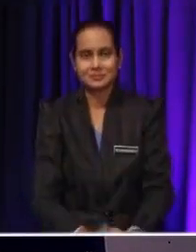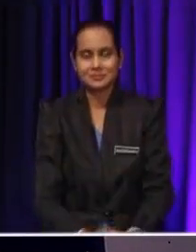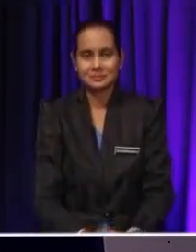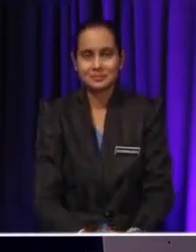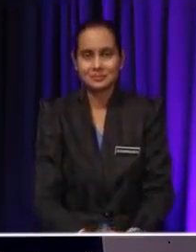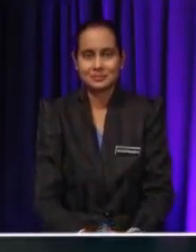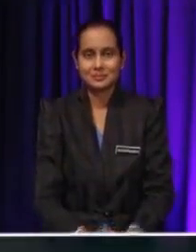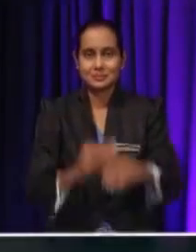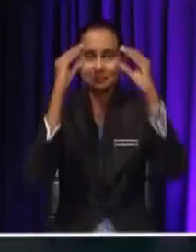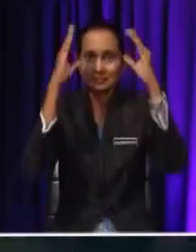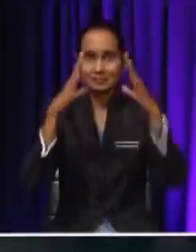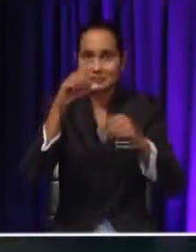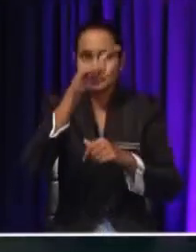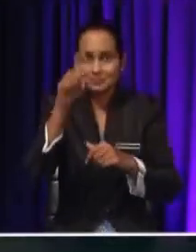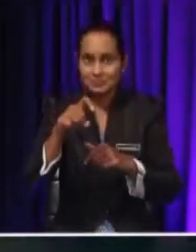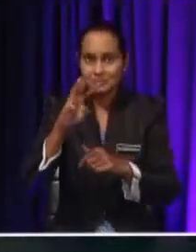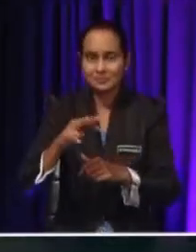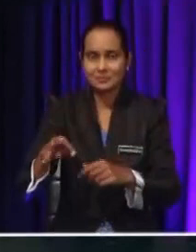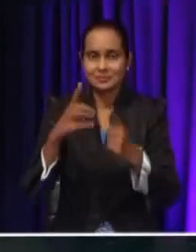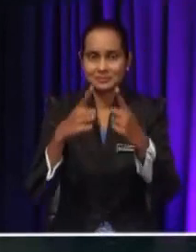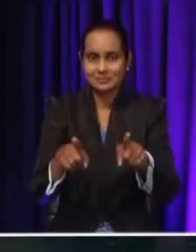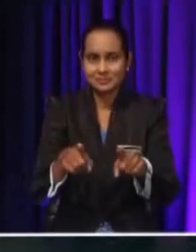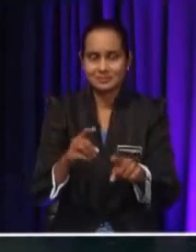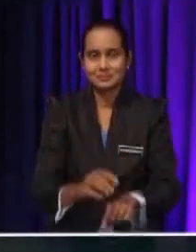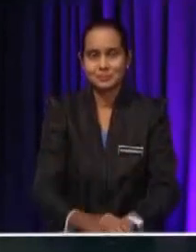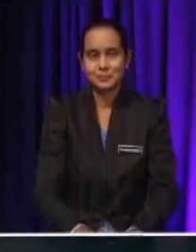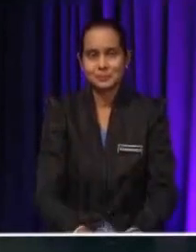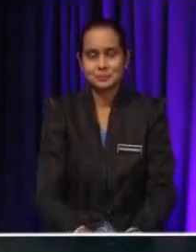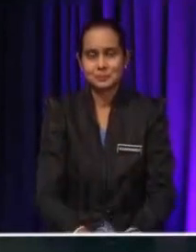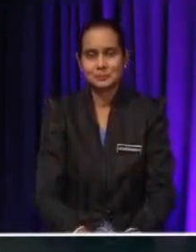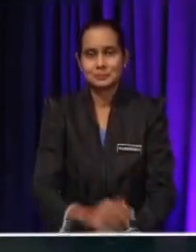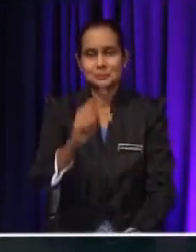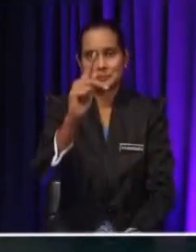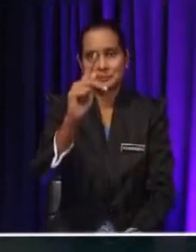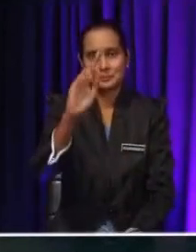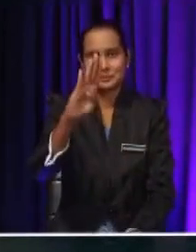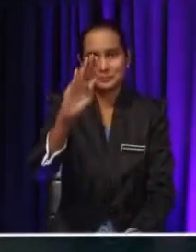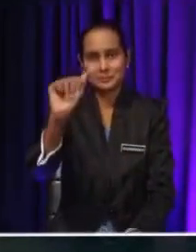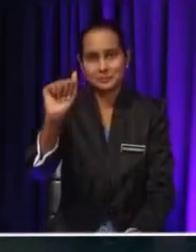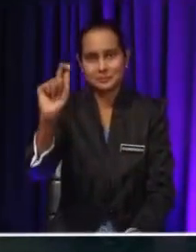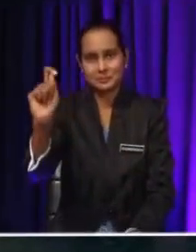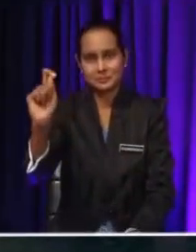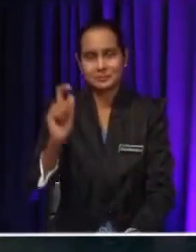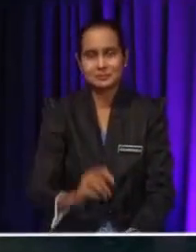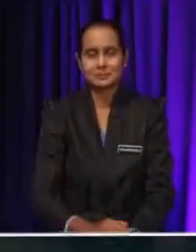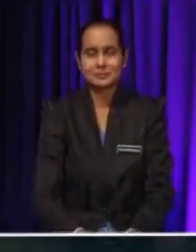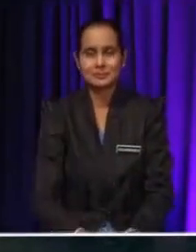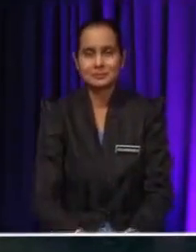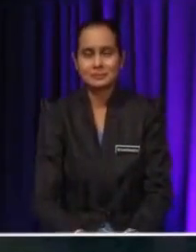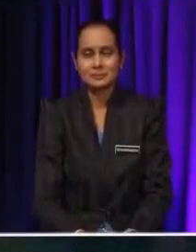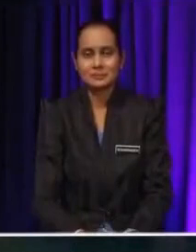Jawab Oke baik jadi dia itu soalan kemahiran berpikir Aras Tinggi lah ini soalnya